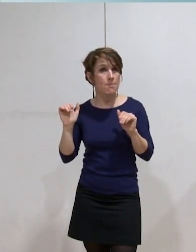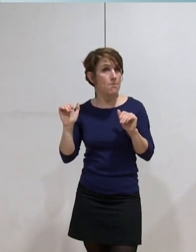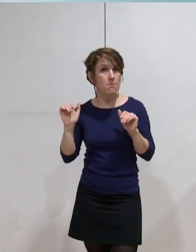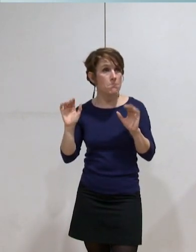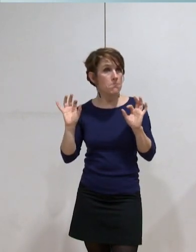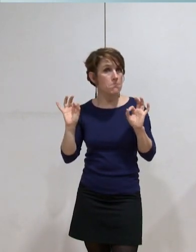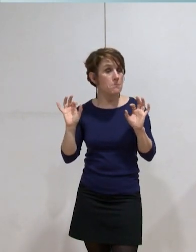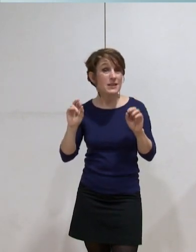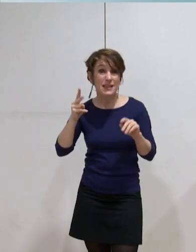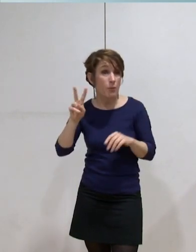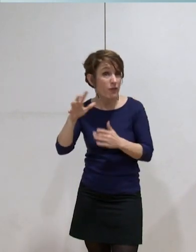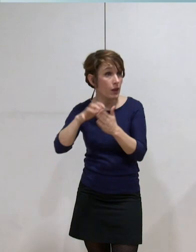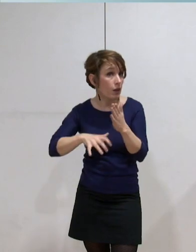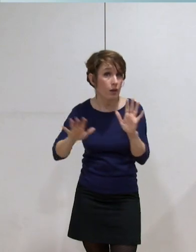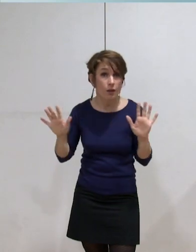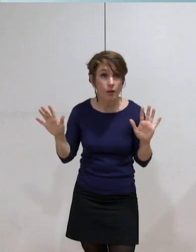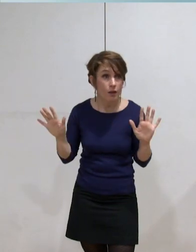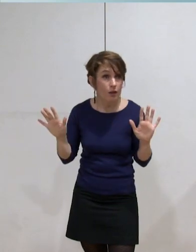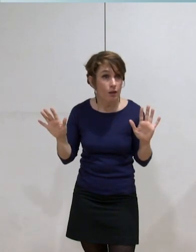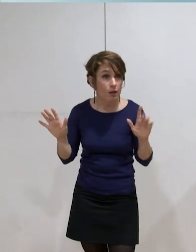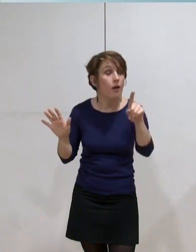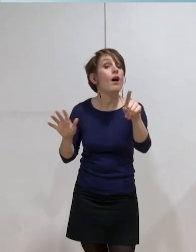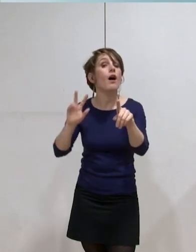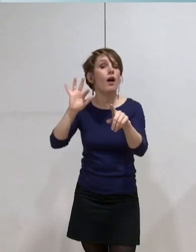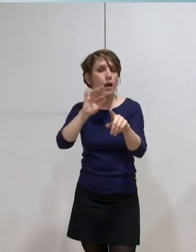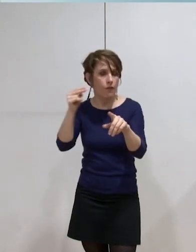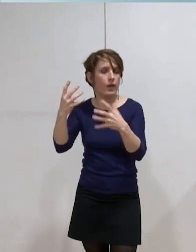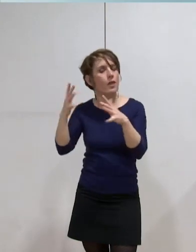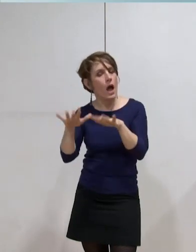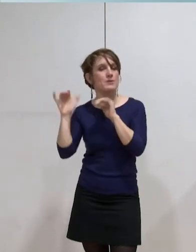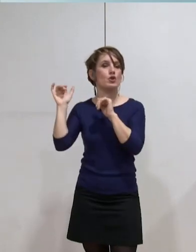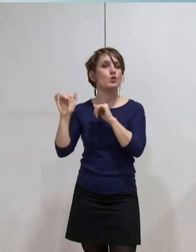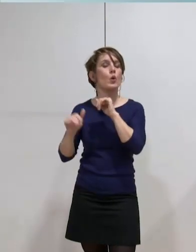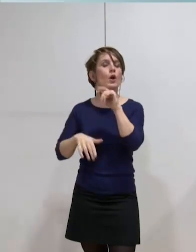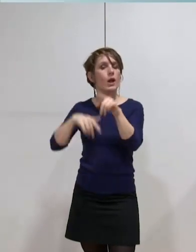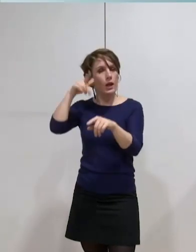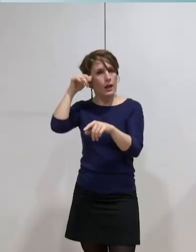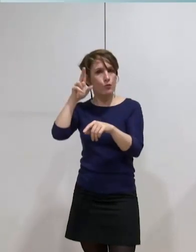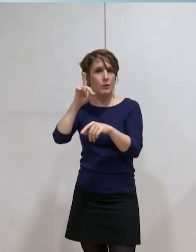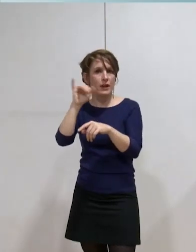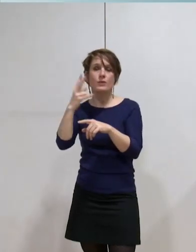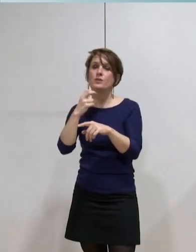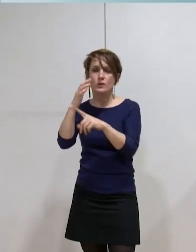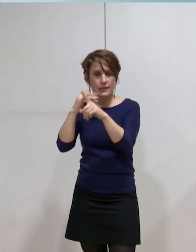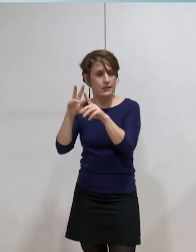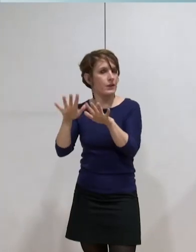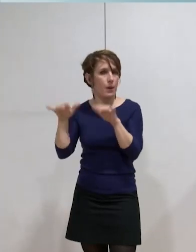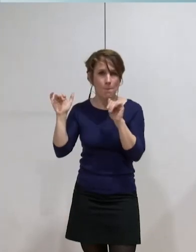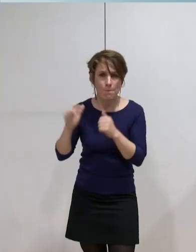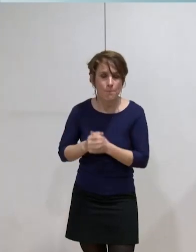c'est procèsverbal abstention Fond national abstention républicain udi société